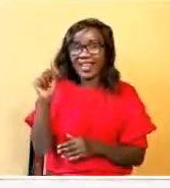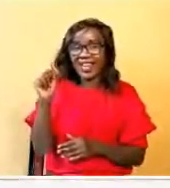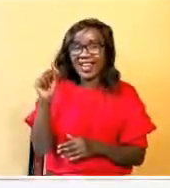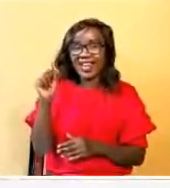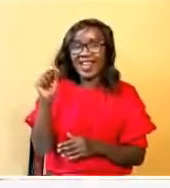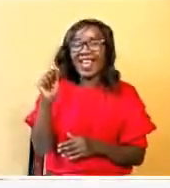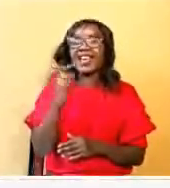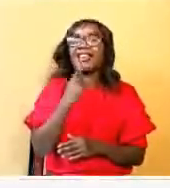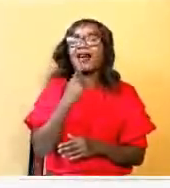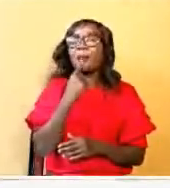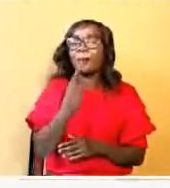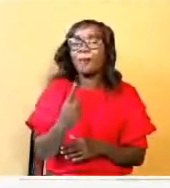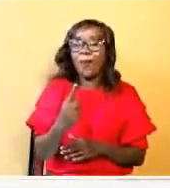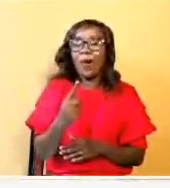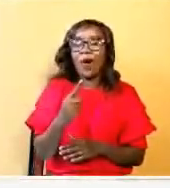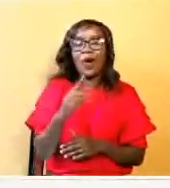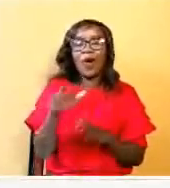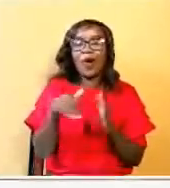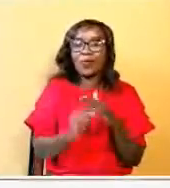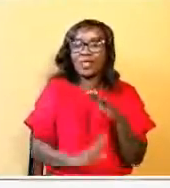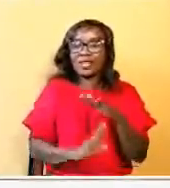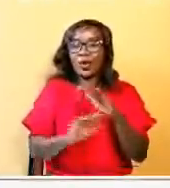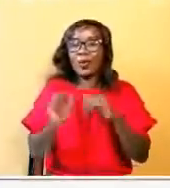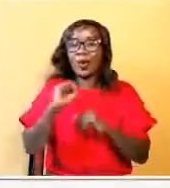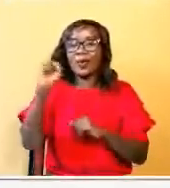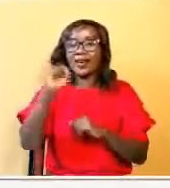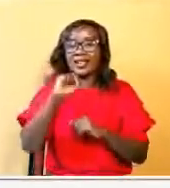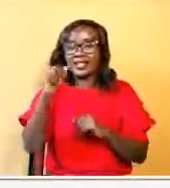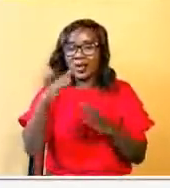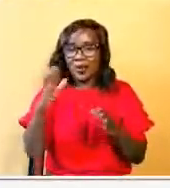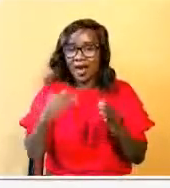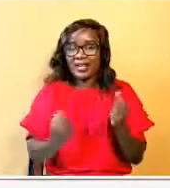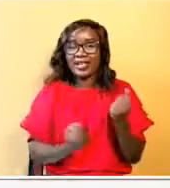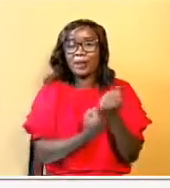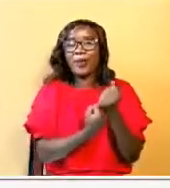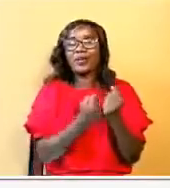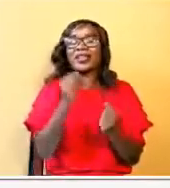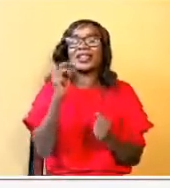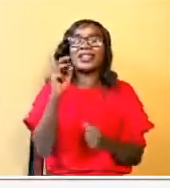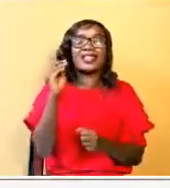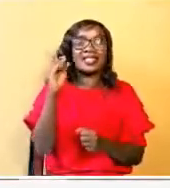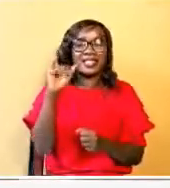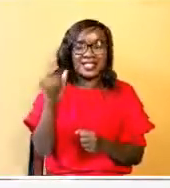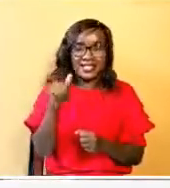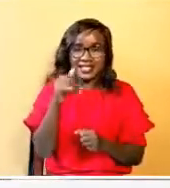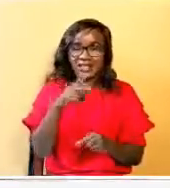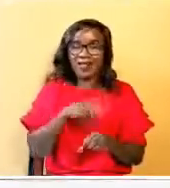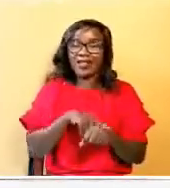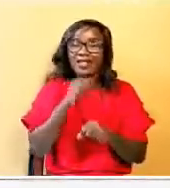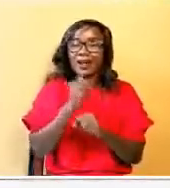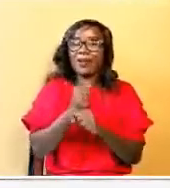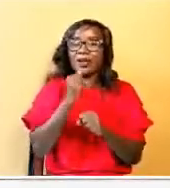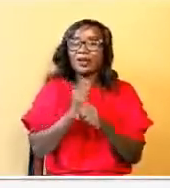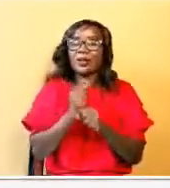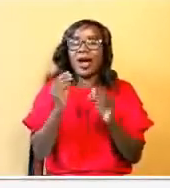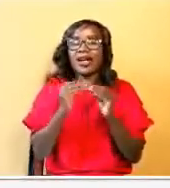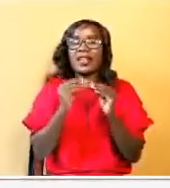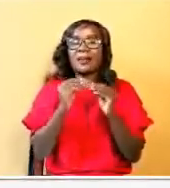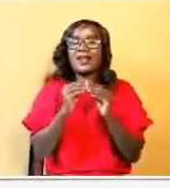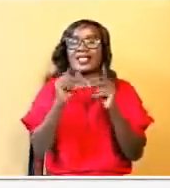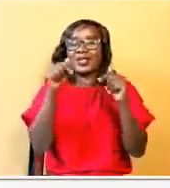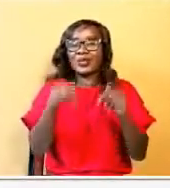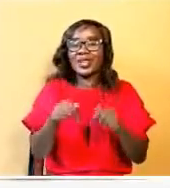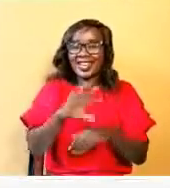Cyrus Njirongo wakiwa wakuu wa siasa kumpa kongole DJ Wiwa kwa kazi aliyofanya katika mkutano wa kisiasa